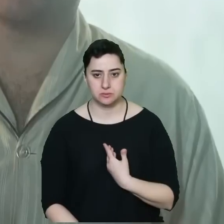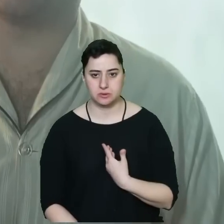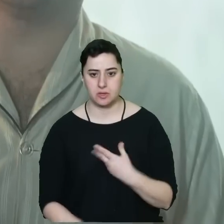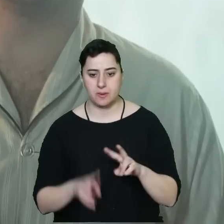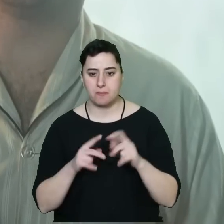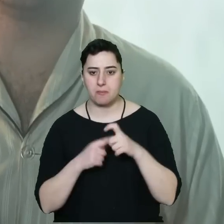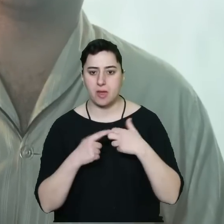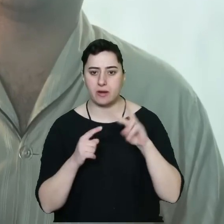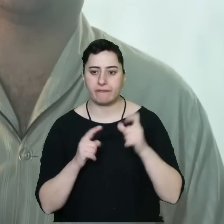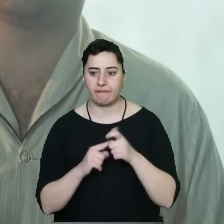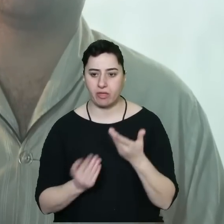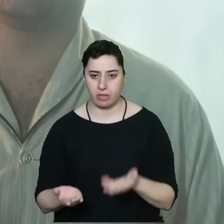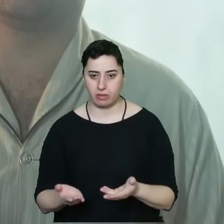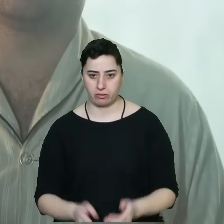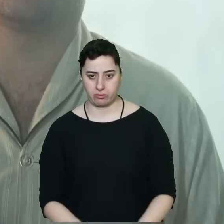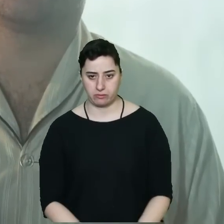Merve.